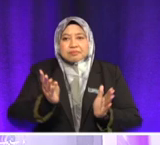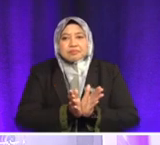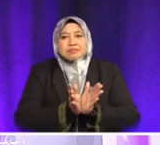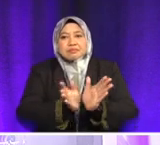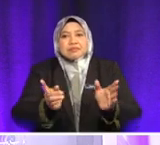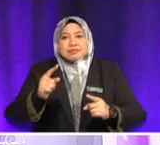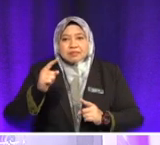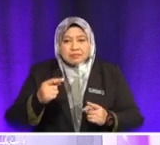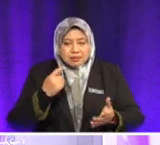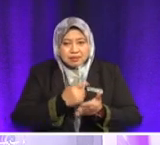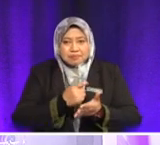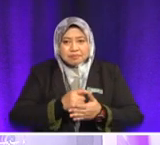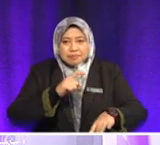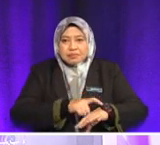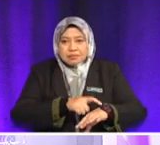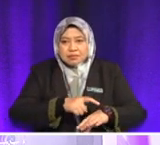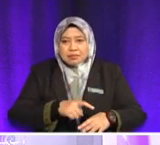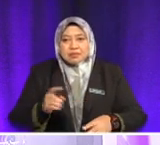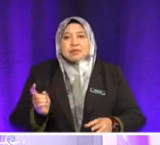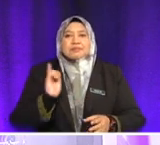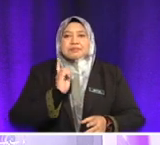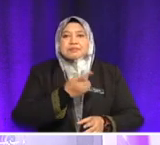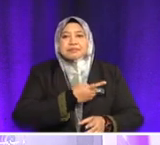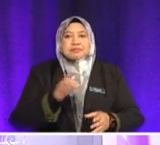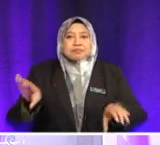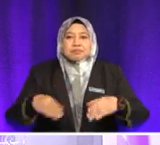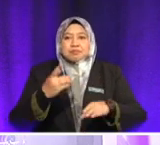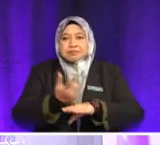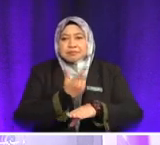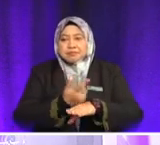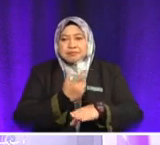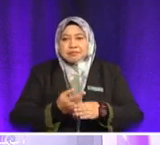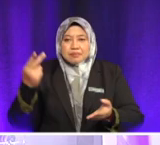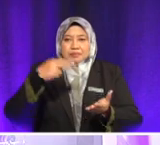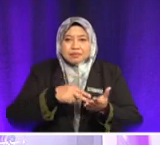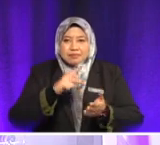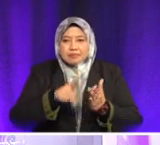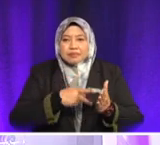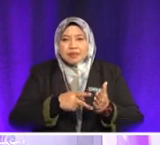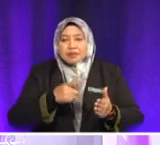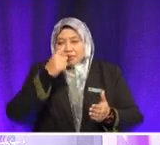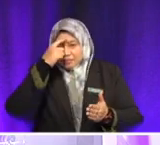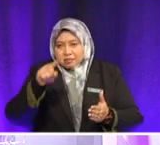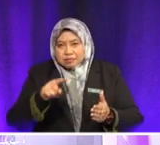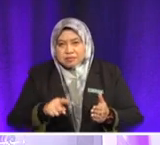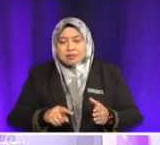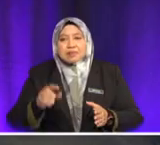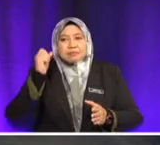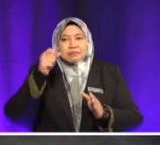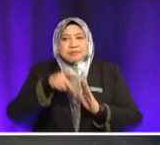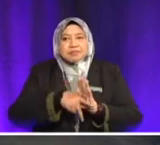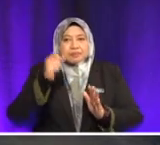tipe lamanya kawan-kawan di rumah Jom kita sama-sama buat latihan ulang gaji untuk kita kukuhkan lagi pemahaman kita